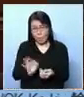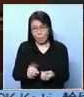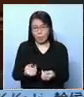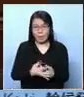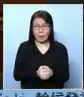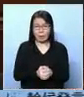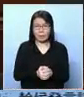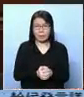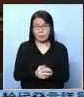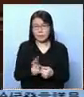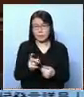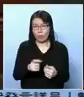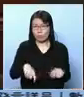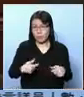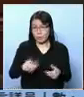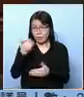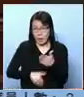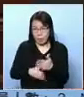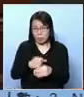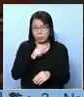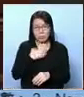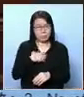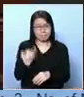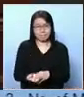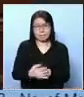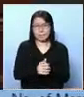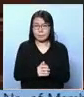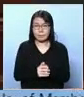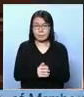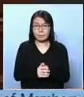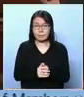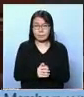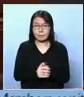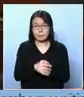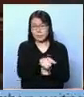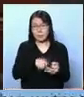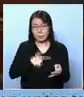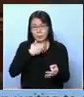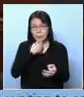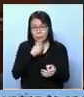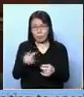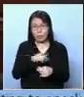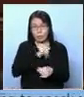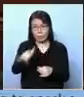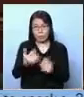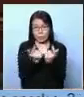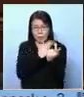嘅又要剁咗嗰个经费。咁我觉得呢个又系唔啱。喂，话时话啦，你杨岳桥都喺北京度读过书